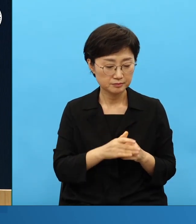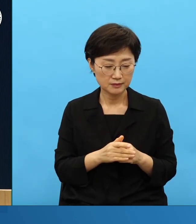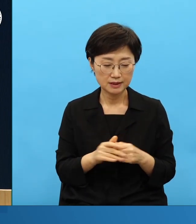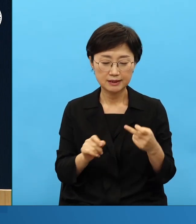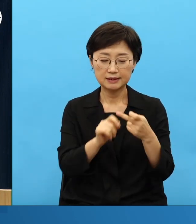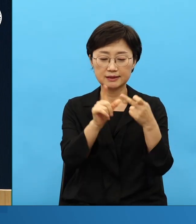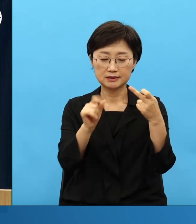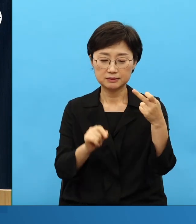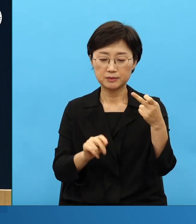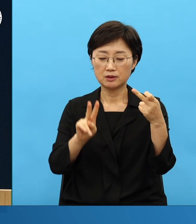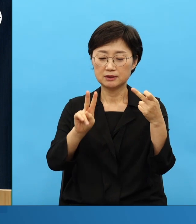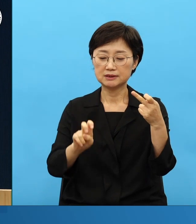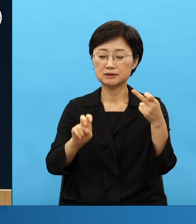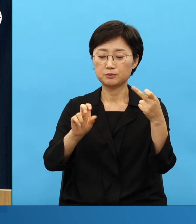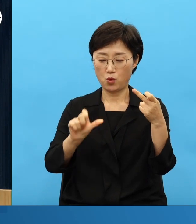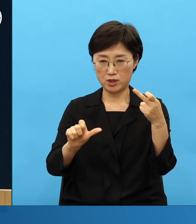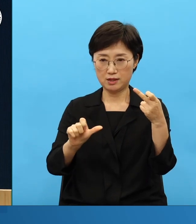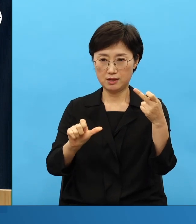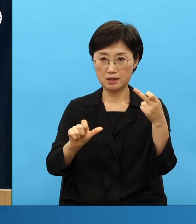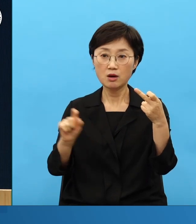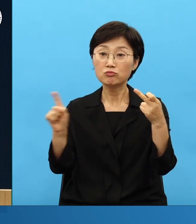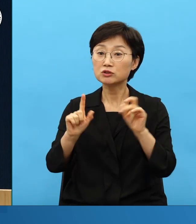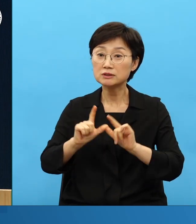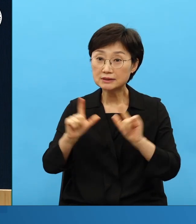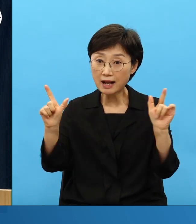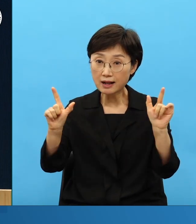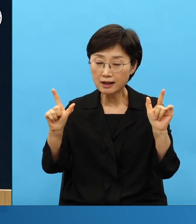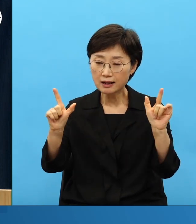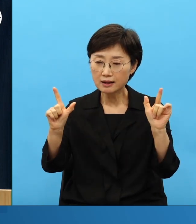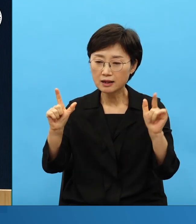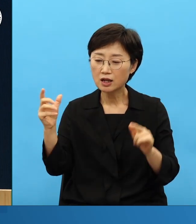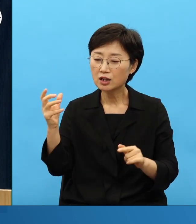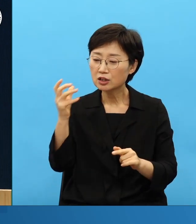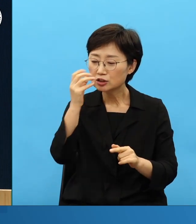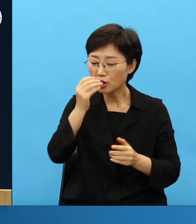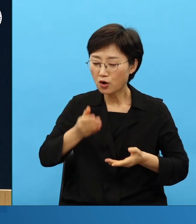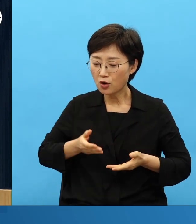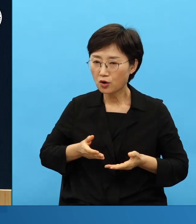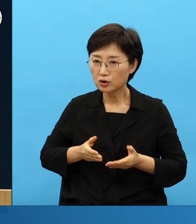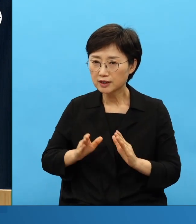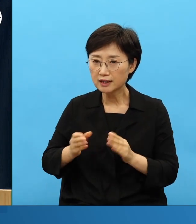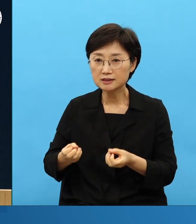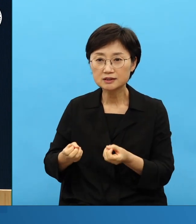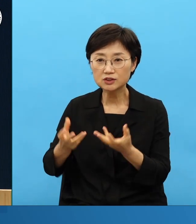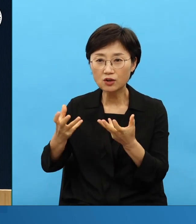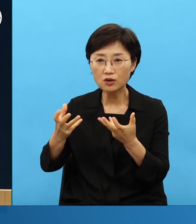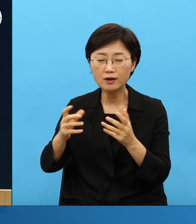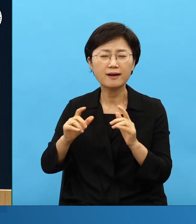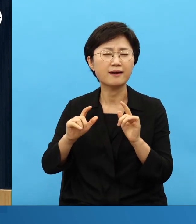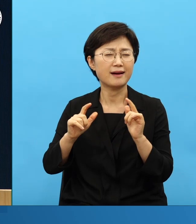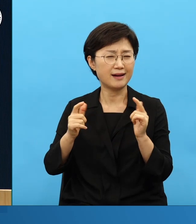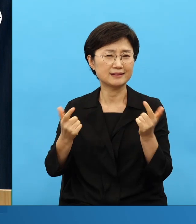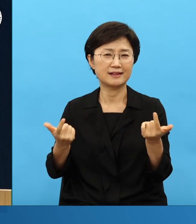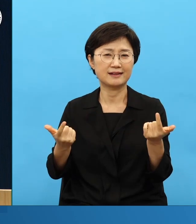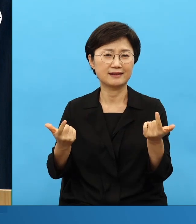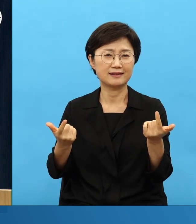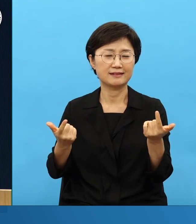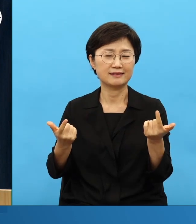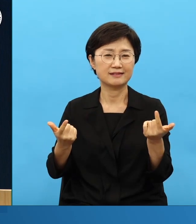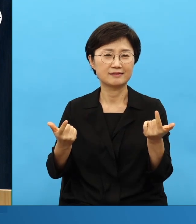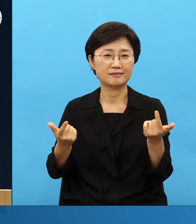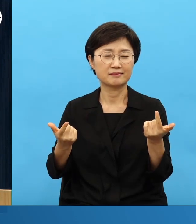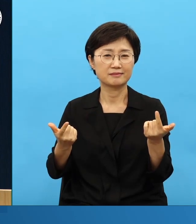12월 25일은 성탄절이 아니다. So I stopped in my tracks and I was reading the contents of this leaflet, and it